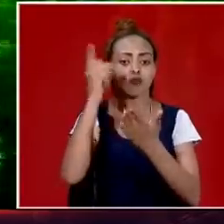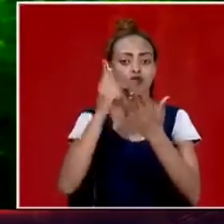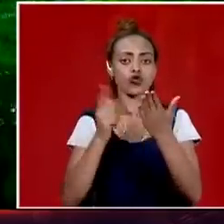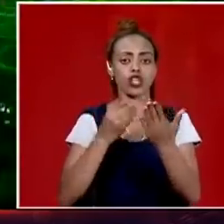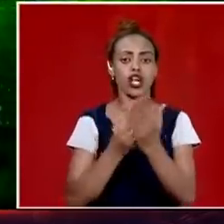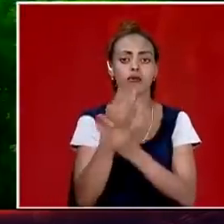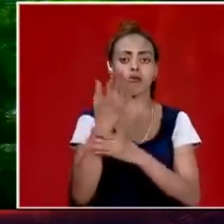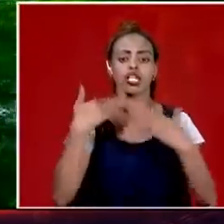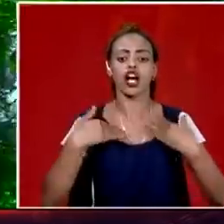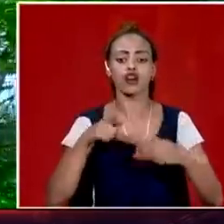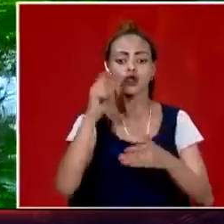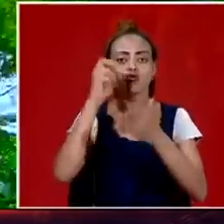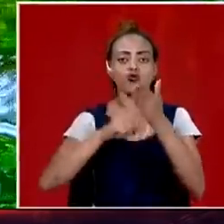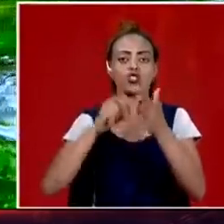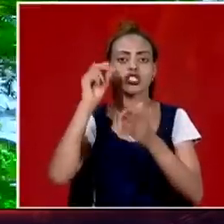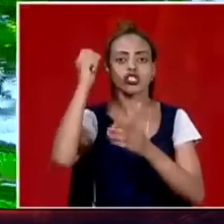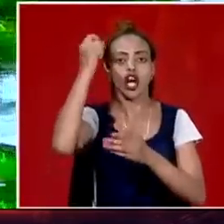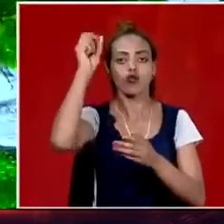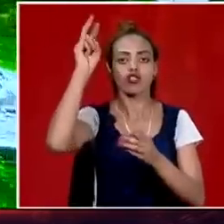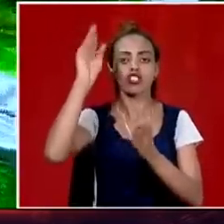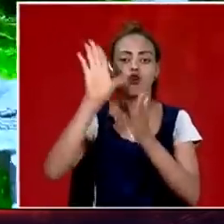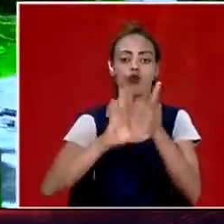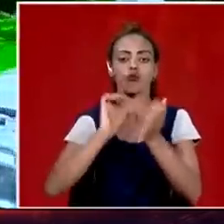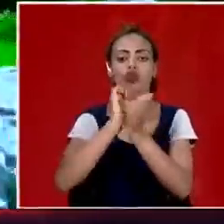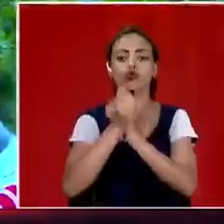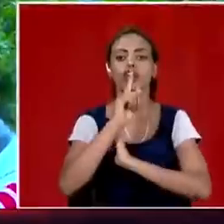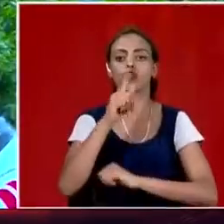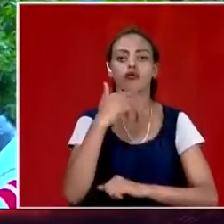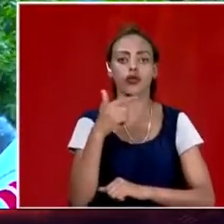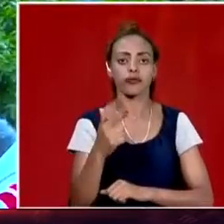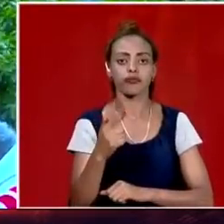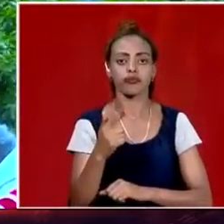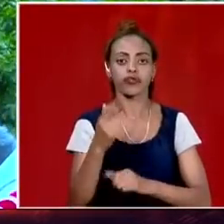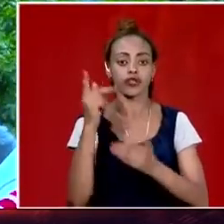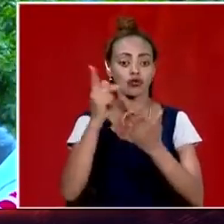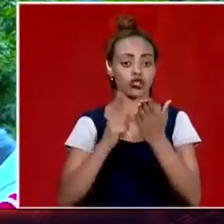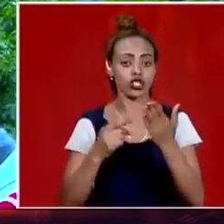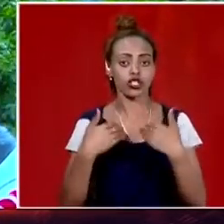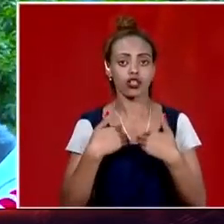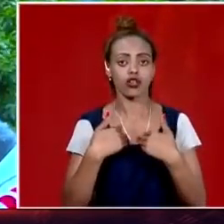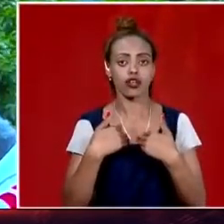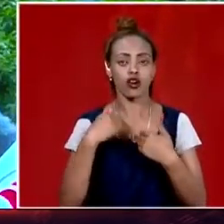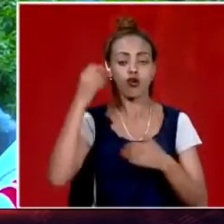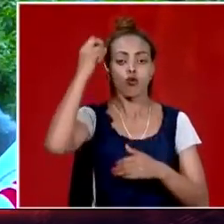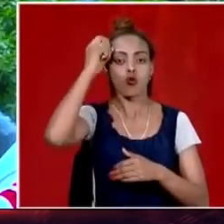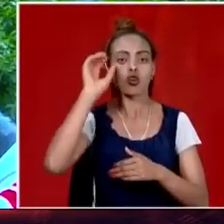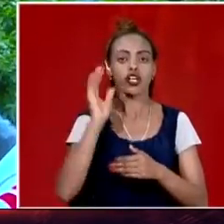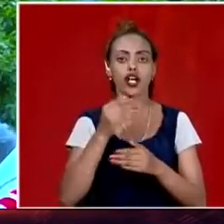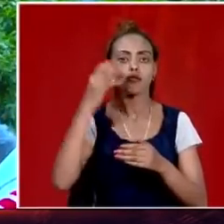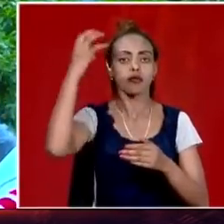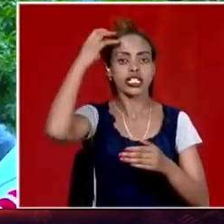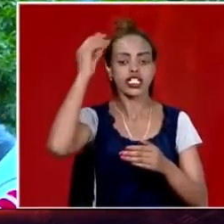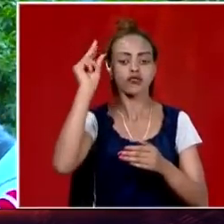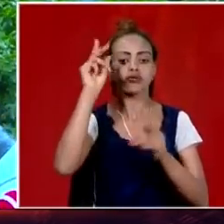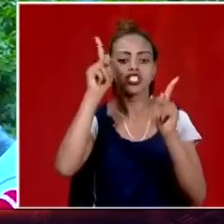ልምዓት ኣካልቶም ውፅኢት ዓወት 20 ጉንበት ዝኾኑ ለውጥታት እዮም ኢሎም። ሪቕናዮ ዘለና ፕሮጀክትታት ወረዳና ብመንግስትን